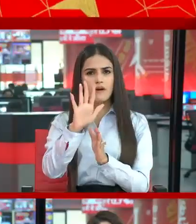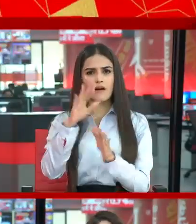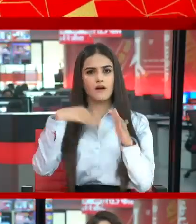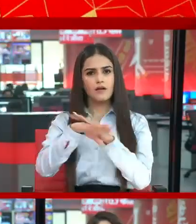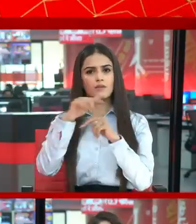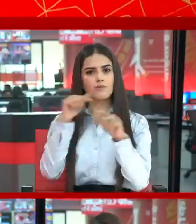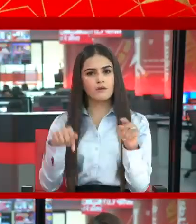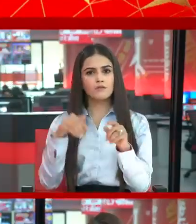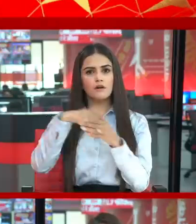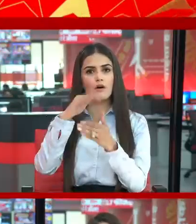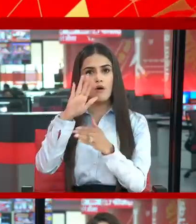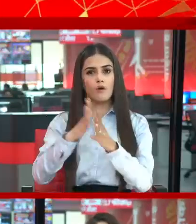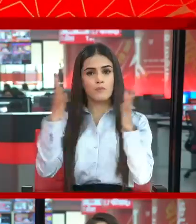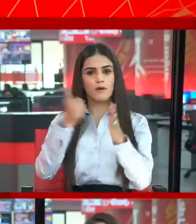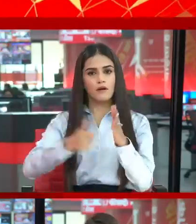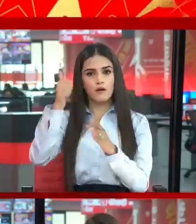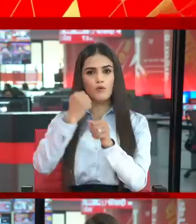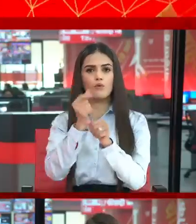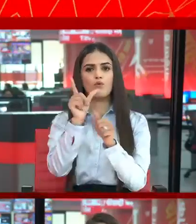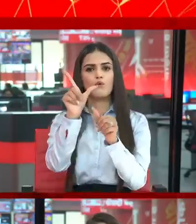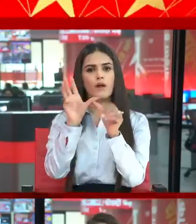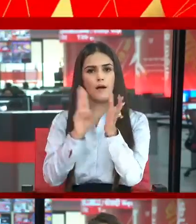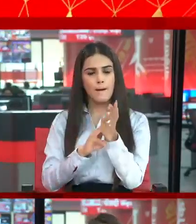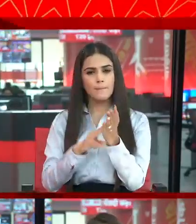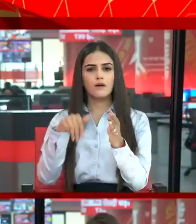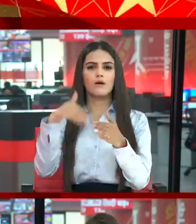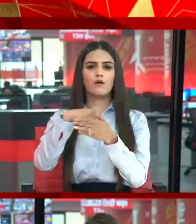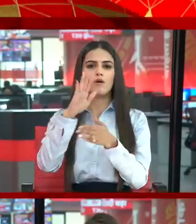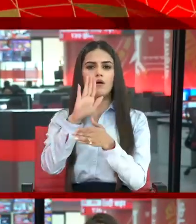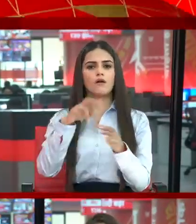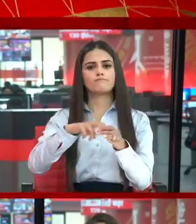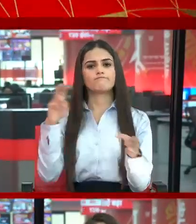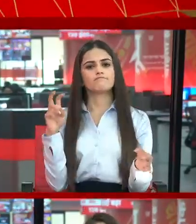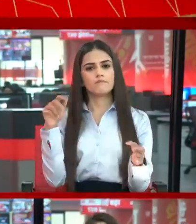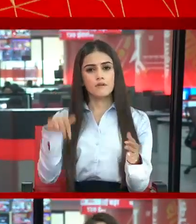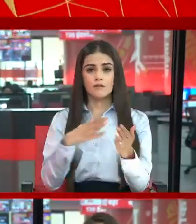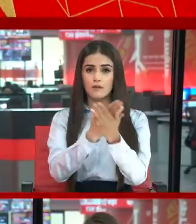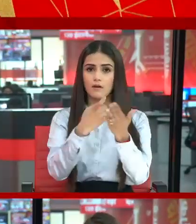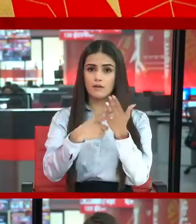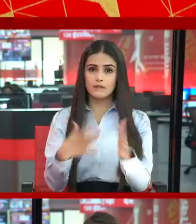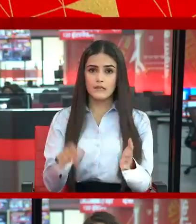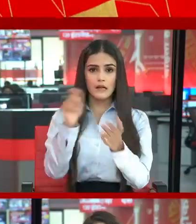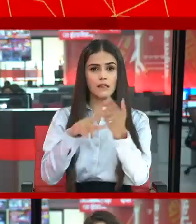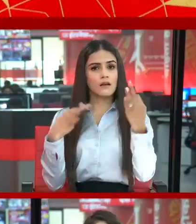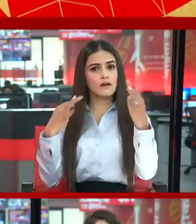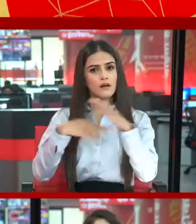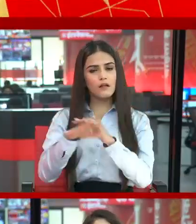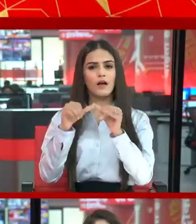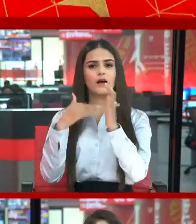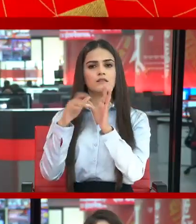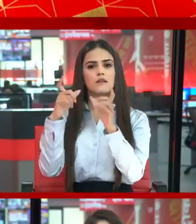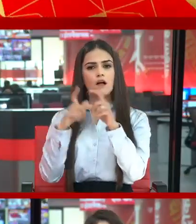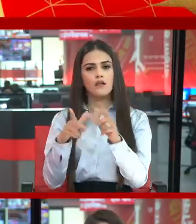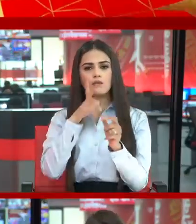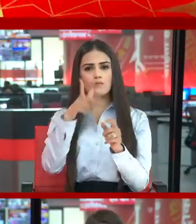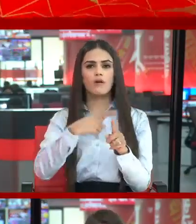जुड़े रहे पार्टी के बड़े नेता गुलाम नबी आजाद ने कांग्रेस छोड़ दी है। इस्तीफे के ऐलान वाली चिट्ठी में आजाद ने राहुल